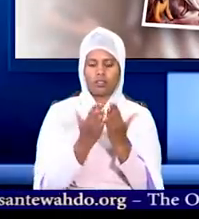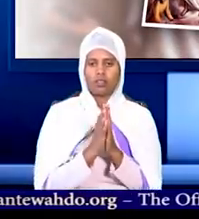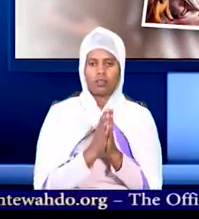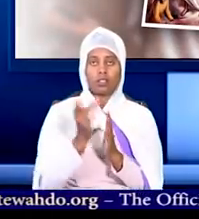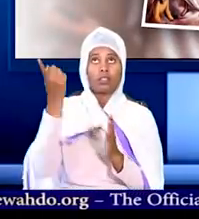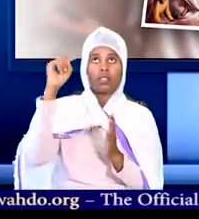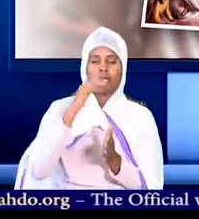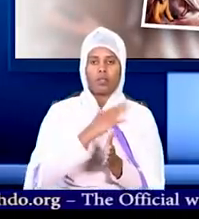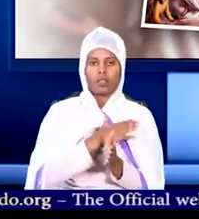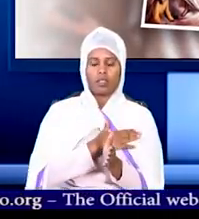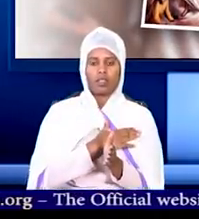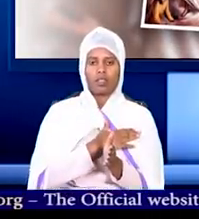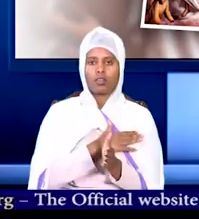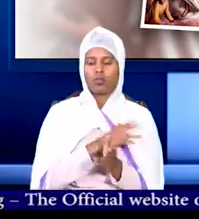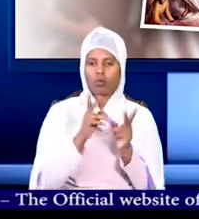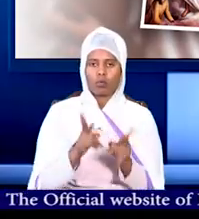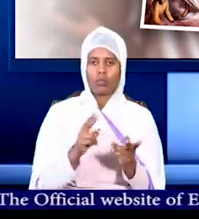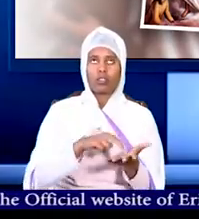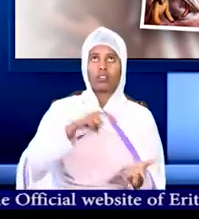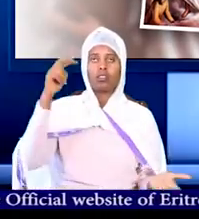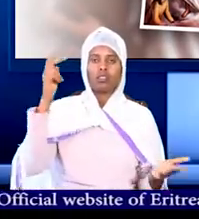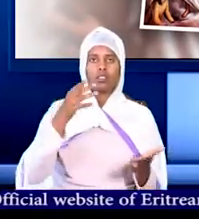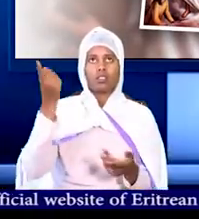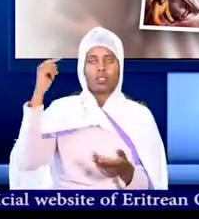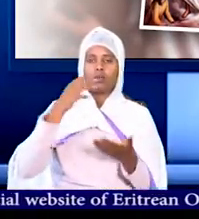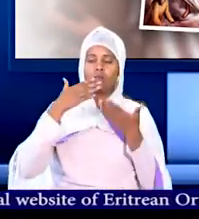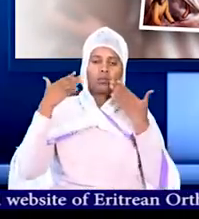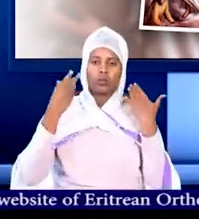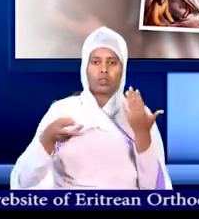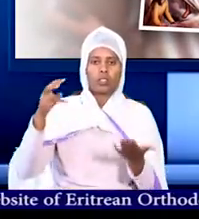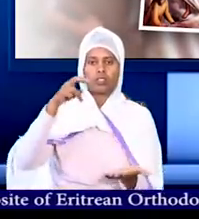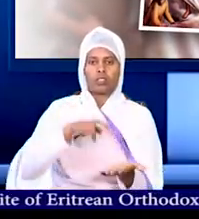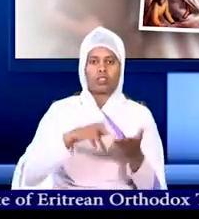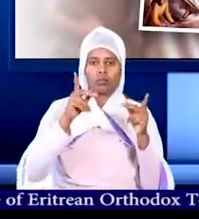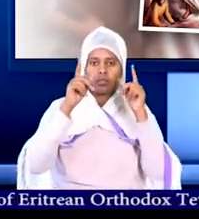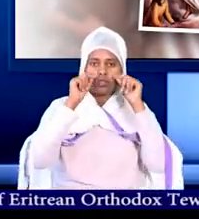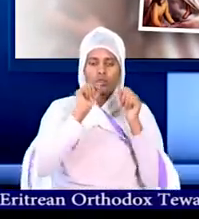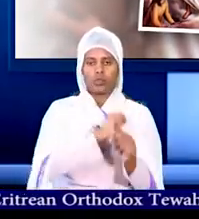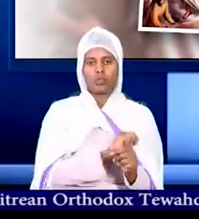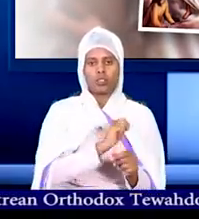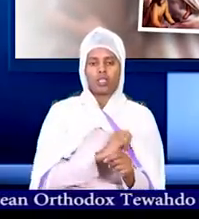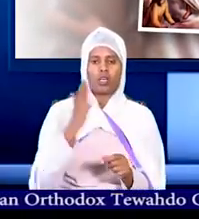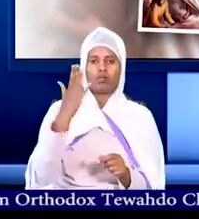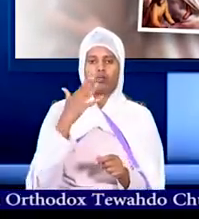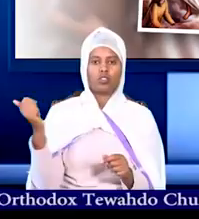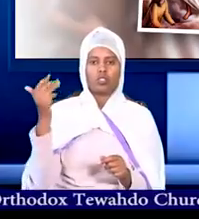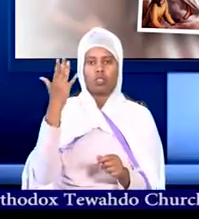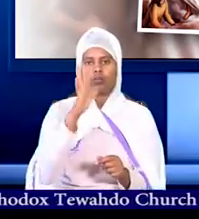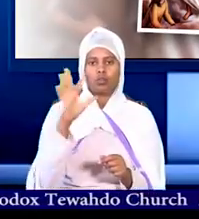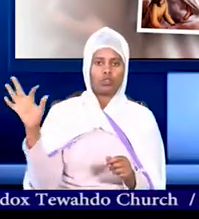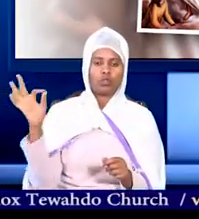እናፃፂርና እስከ ንረአዮ መፅሓፍትና እግዚኣብሔር ብመለኮቱ ተሰአ እግዚኣብሔር ህያው ተሰአ ከምቲ ደቂሱ ዝፀንሐ